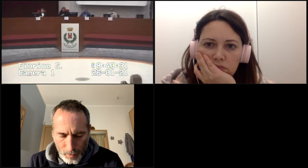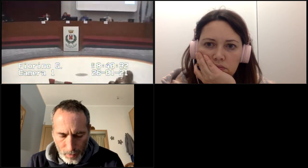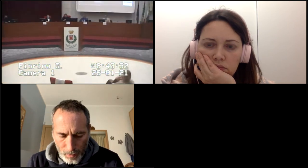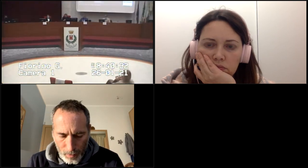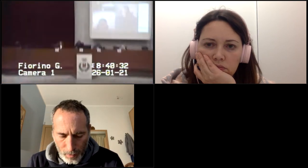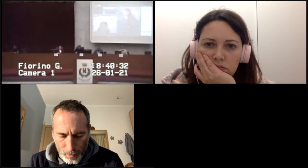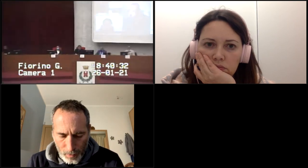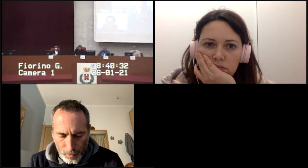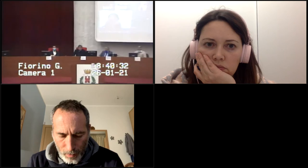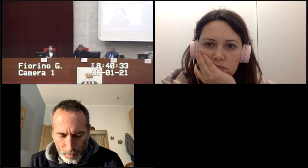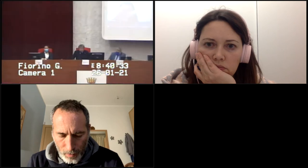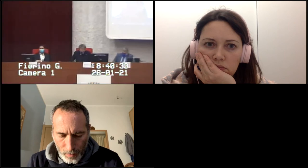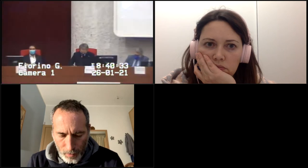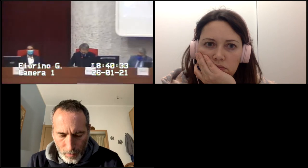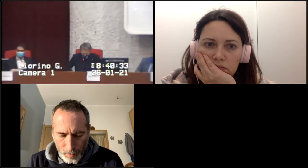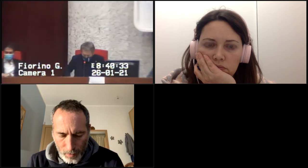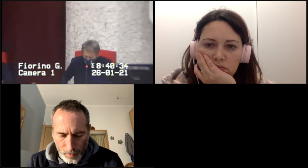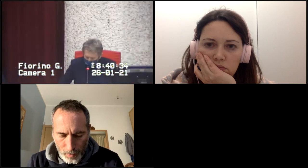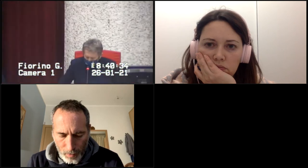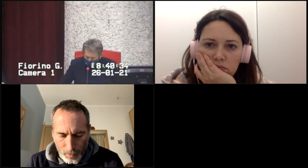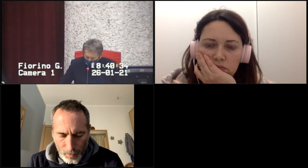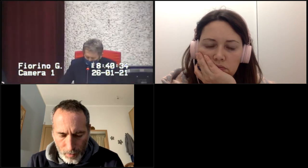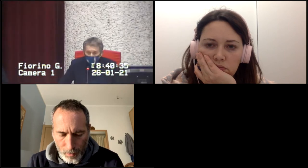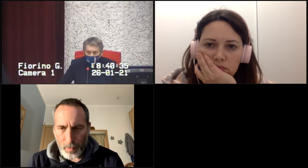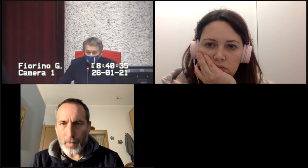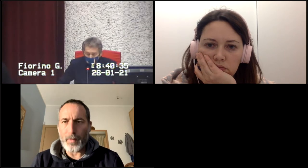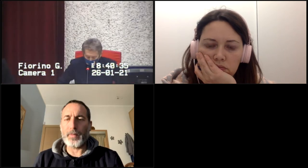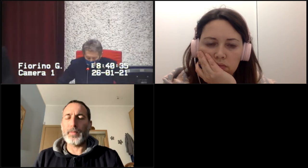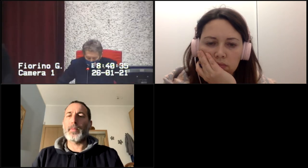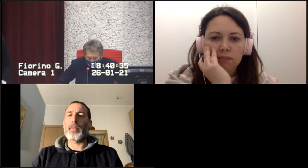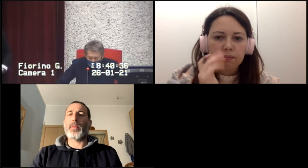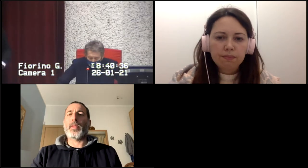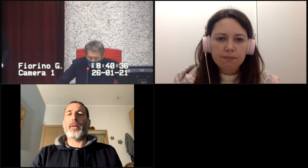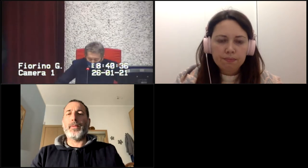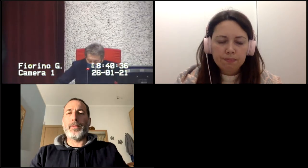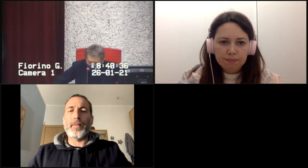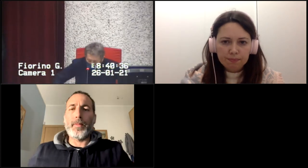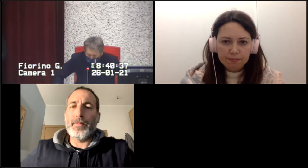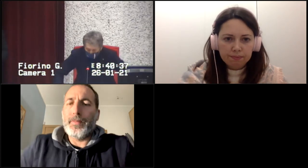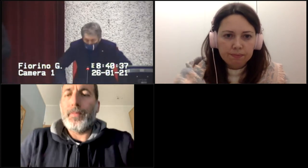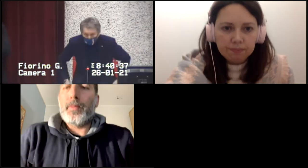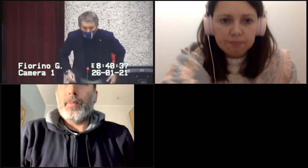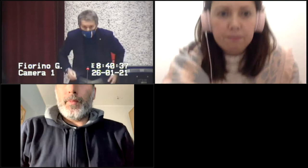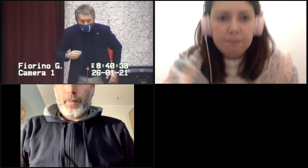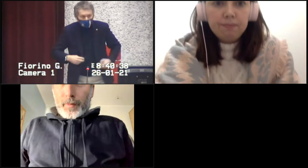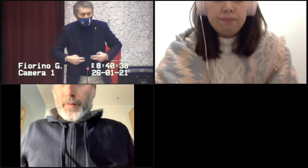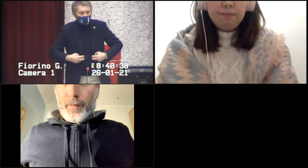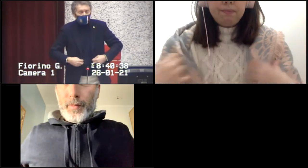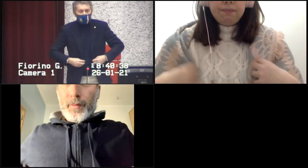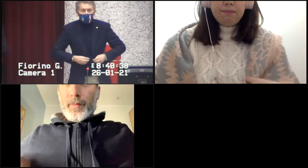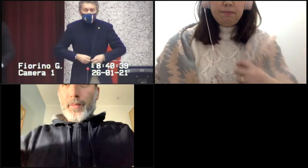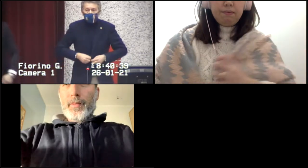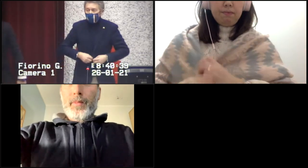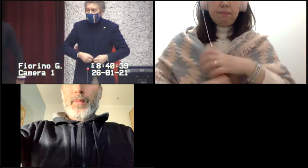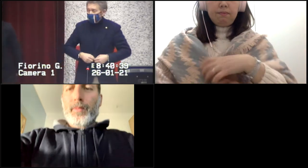Grazie, signor Segretario. Ci alziamo tutti in piedi per ascoltare l'inno nazionale.